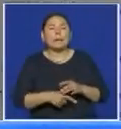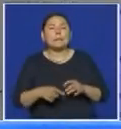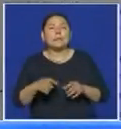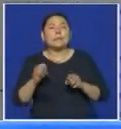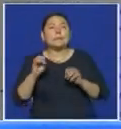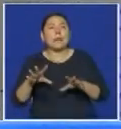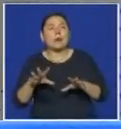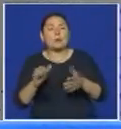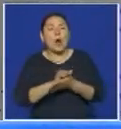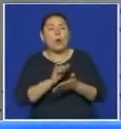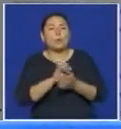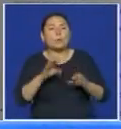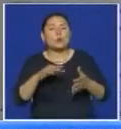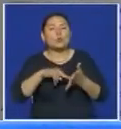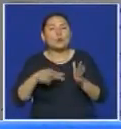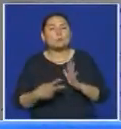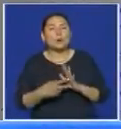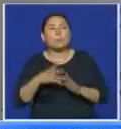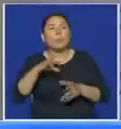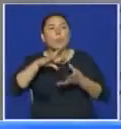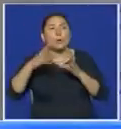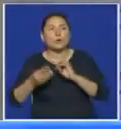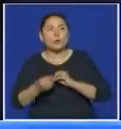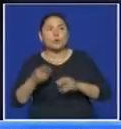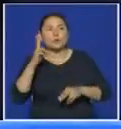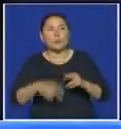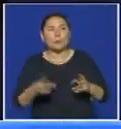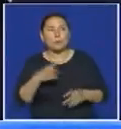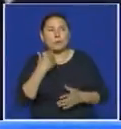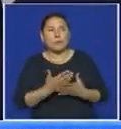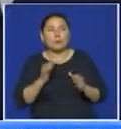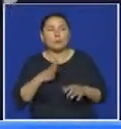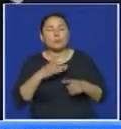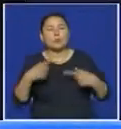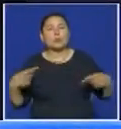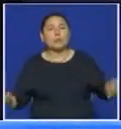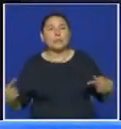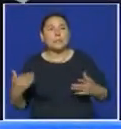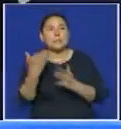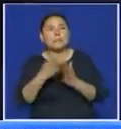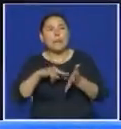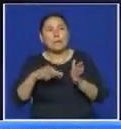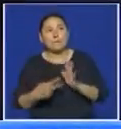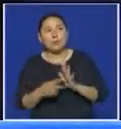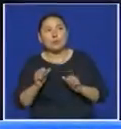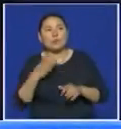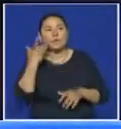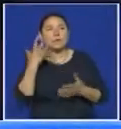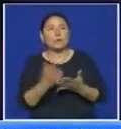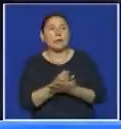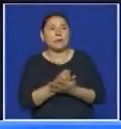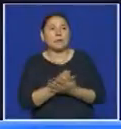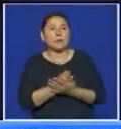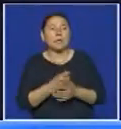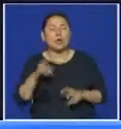тапсырды. Себебі жаңа жоспар бойынша тағы ақша бөліну керек. Может быть, там другие какие-то схемы. Пути решения всегда можно найти.